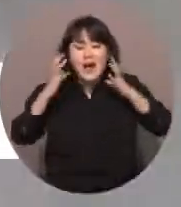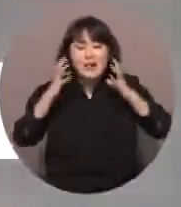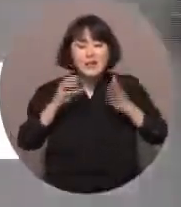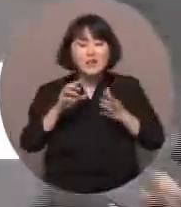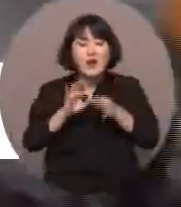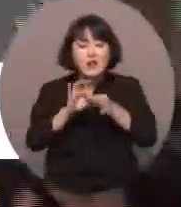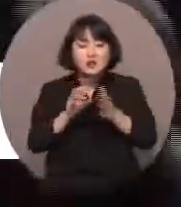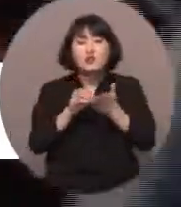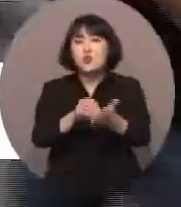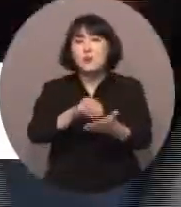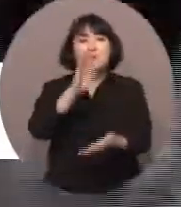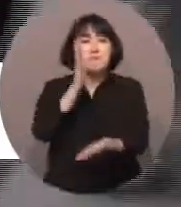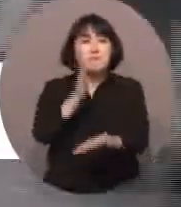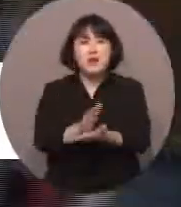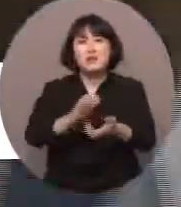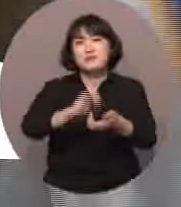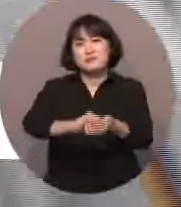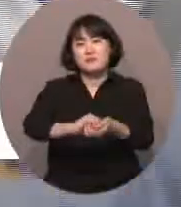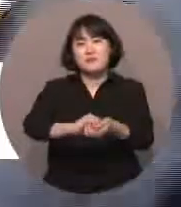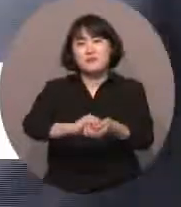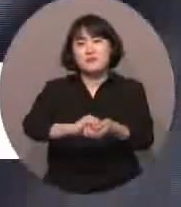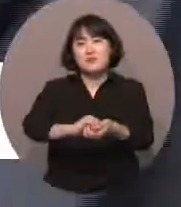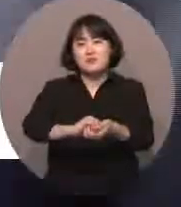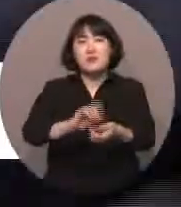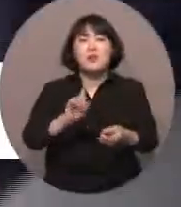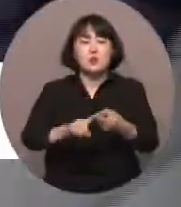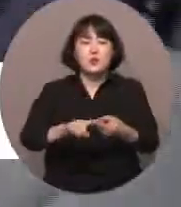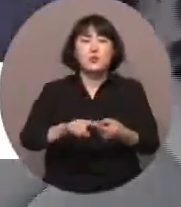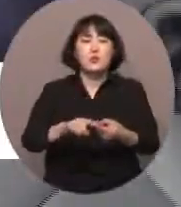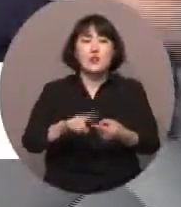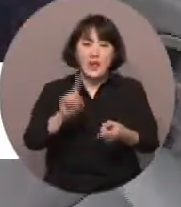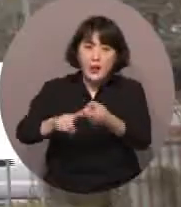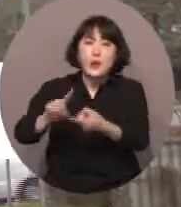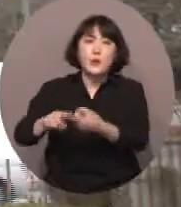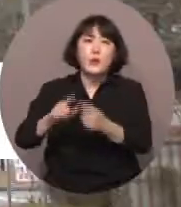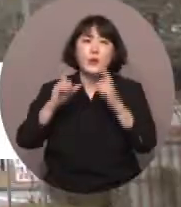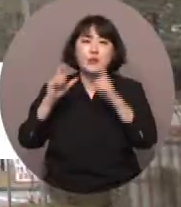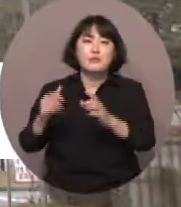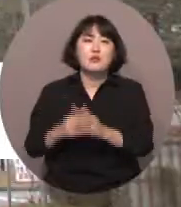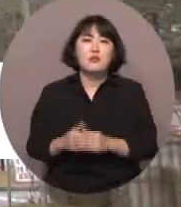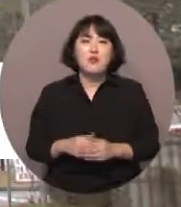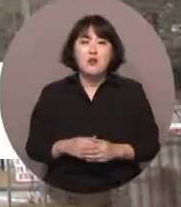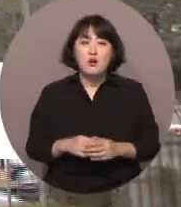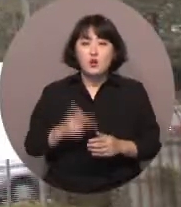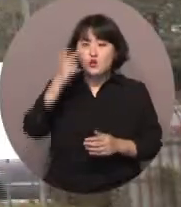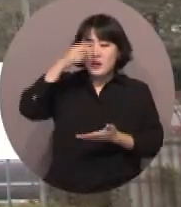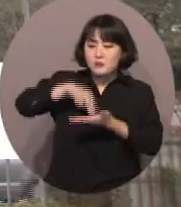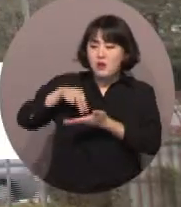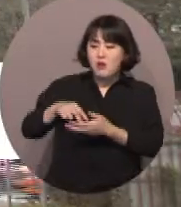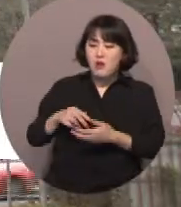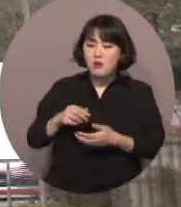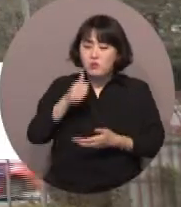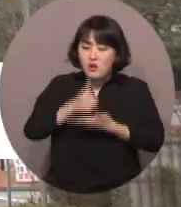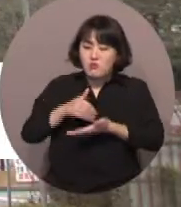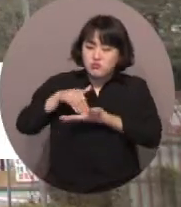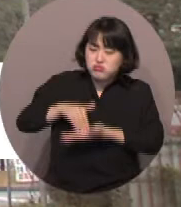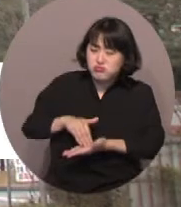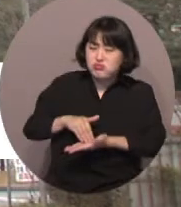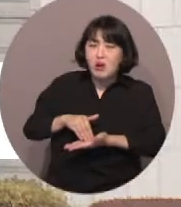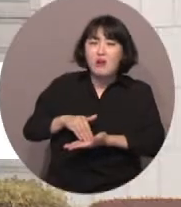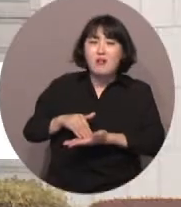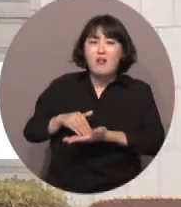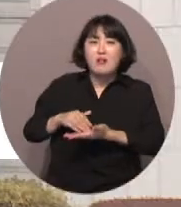취업제한 등 을 명령한 원심 명령도 유지했습니다 최씨는 형이 너무 무겁다 며 대법원에 상고 햇지만